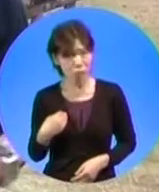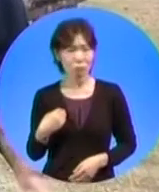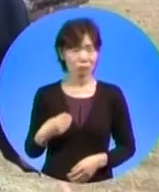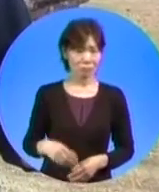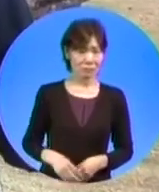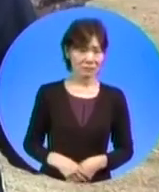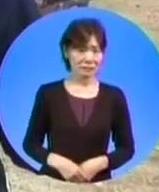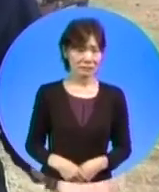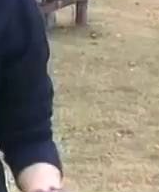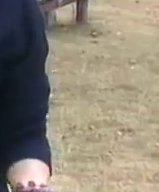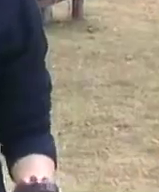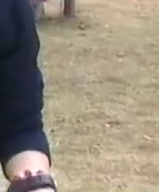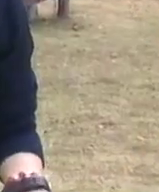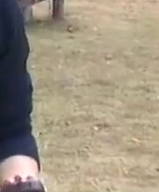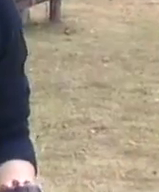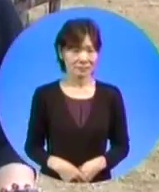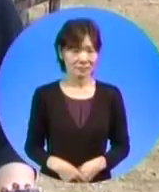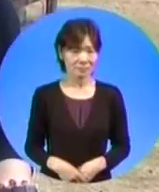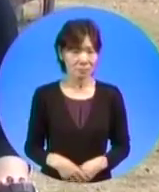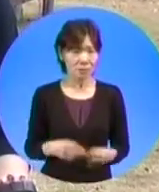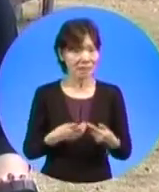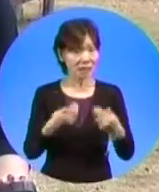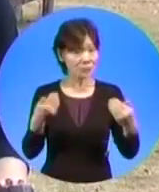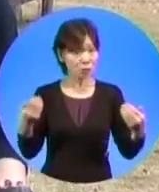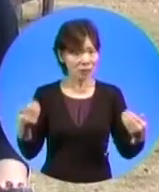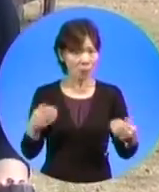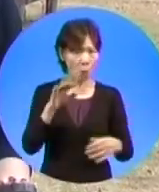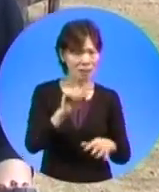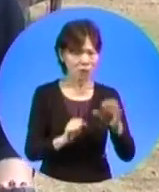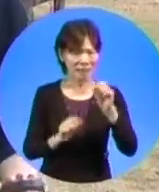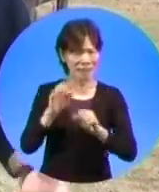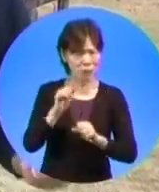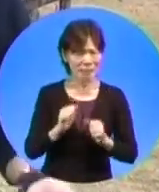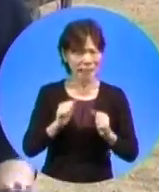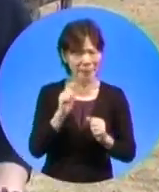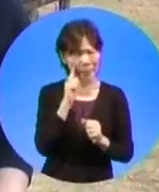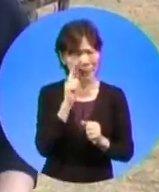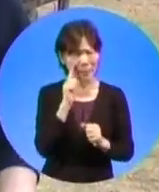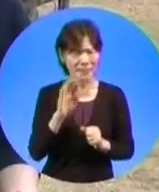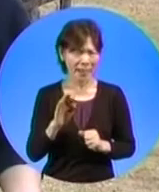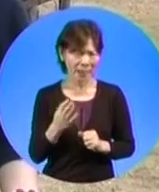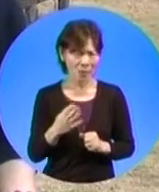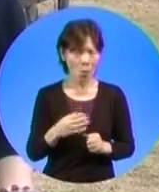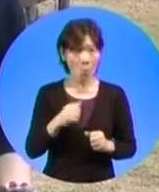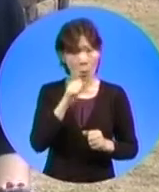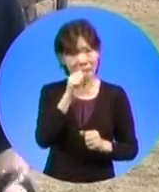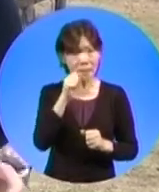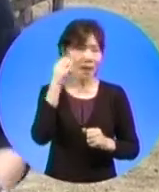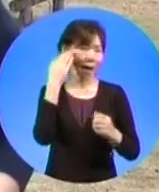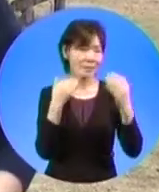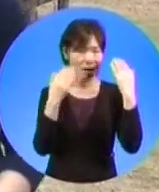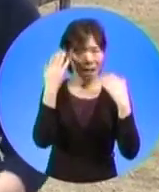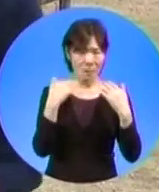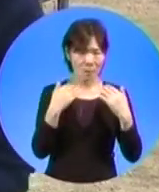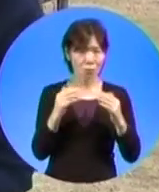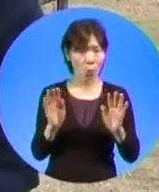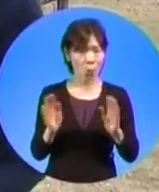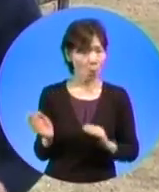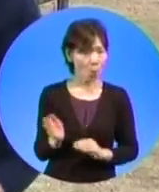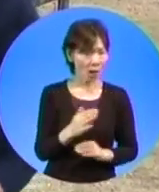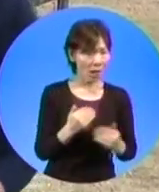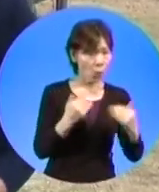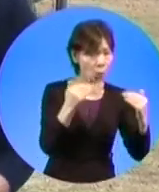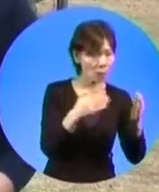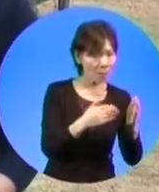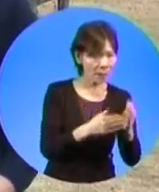いや、もう何年ぶりかにこのアスレチックっていうのをしてみたんですけど、いい汗でこれかけますよ。お子さんから大人の方ま